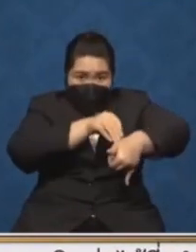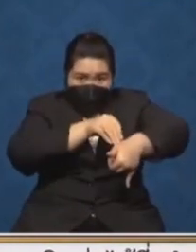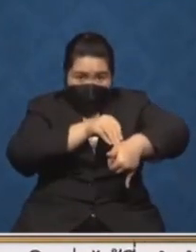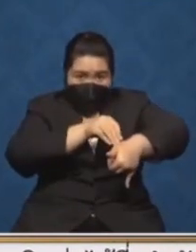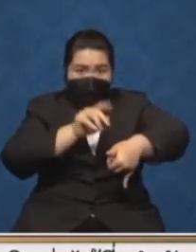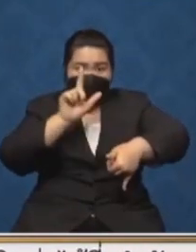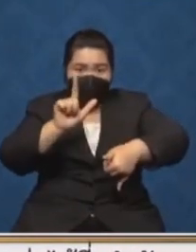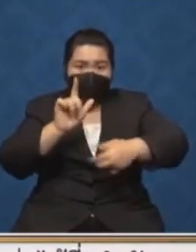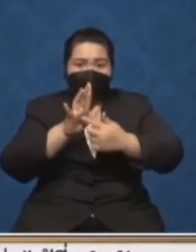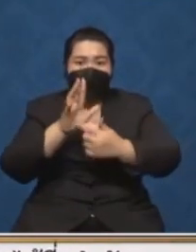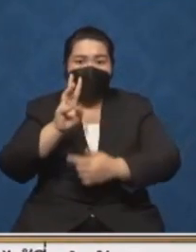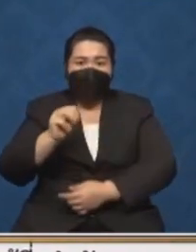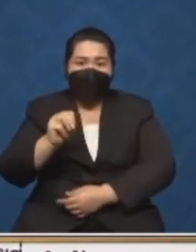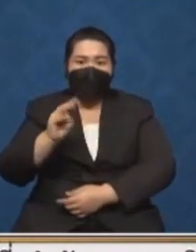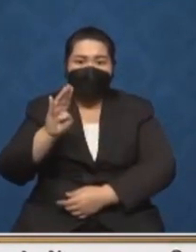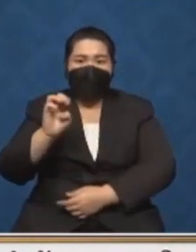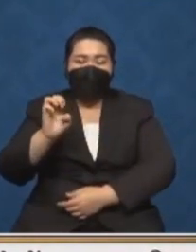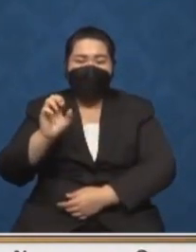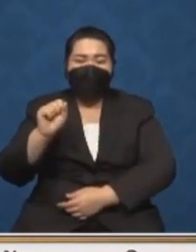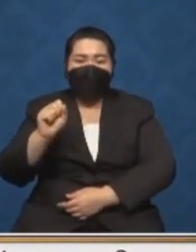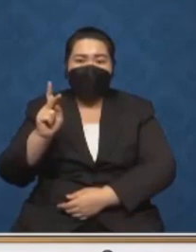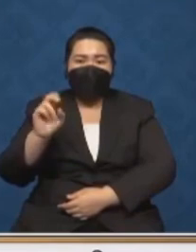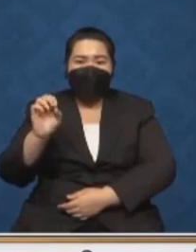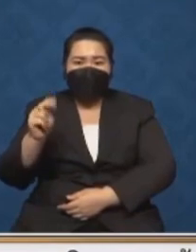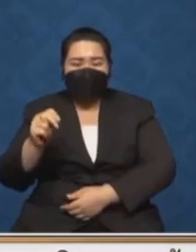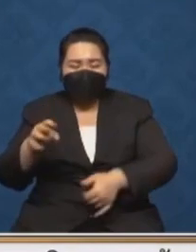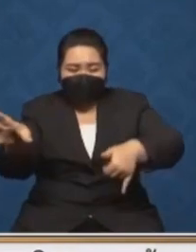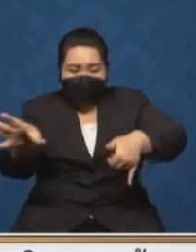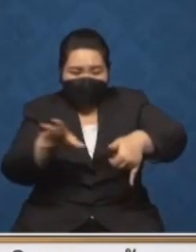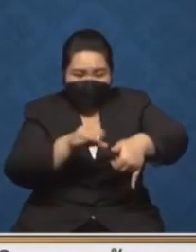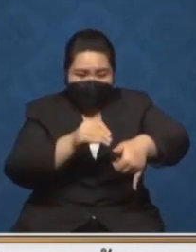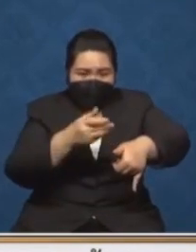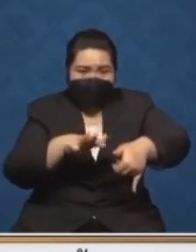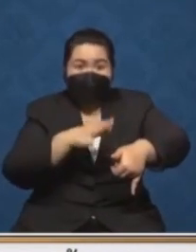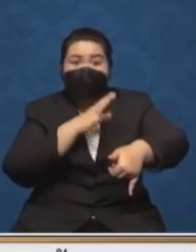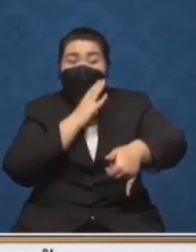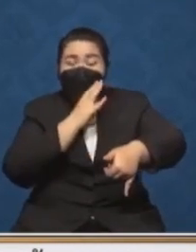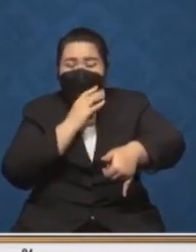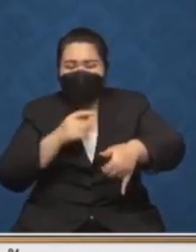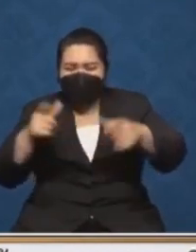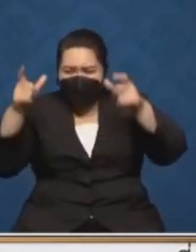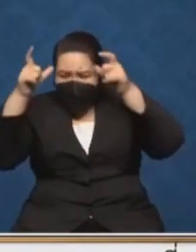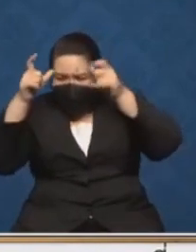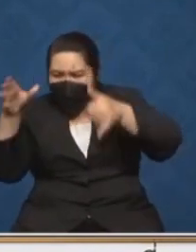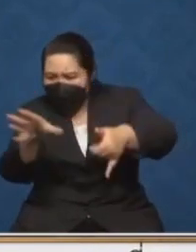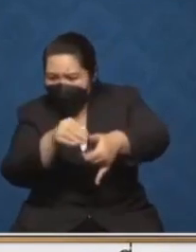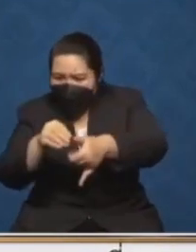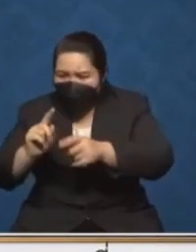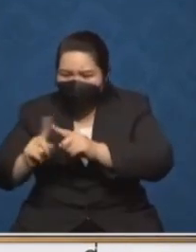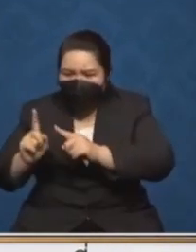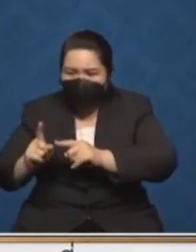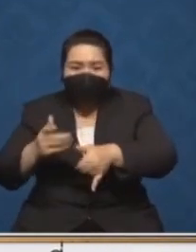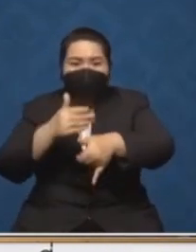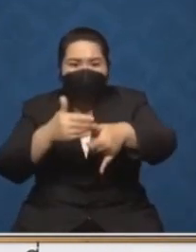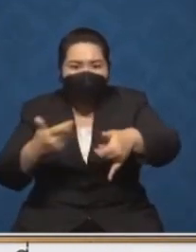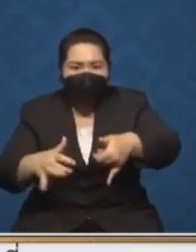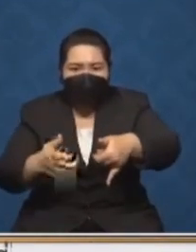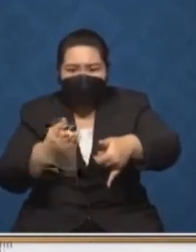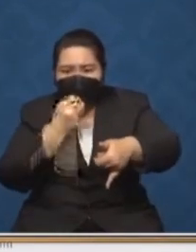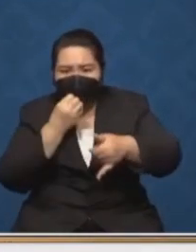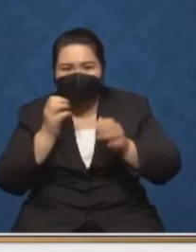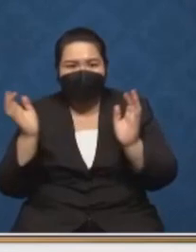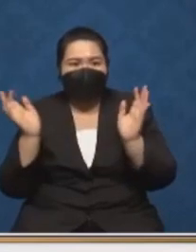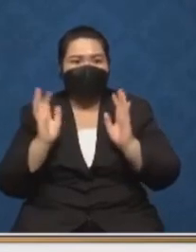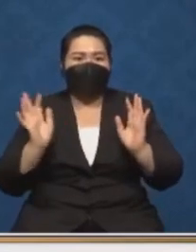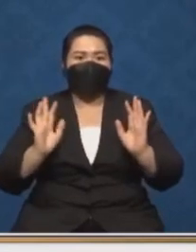ิน พี่นอประชน์ไม่ก้า ไม่ก้าจะวริโภคมันเลยกระทบ